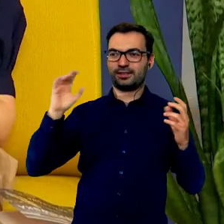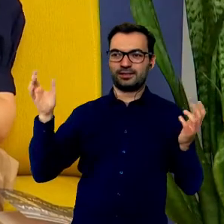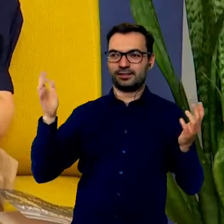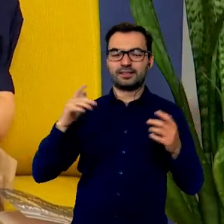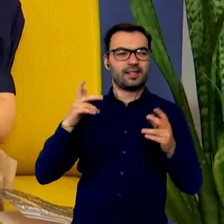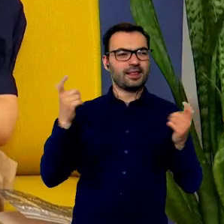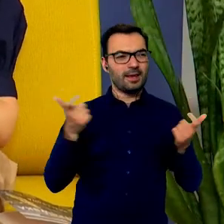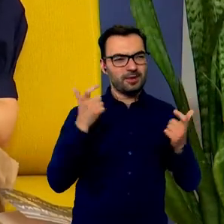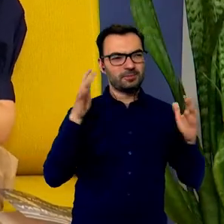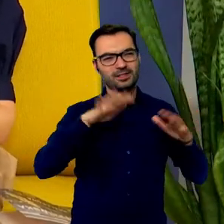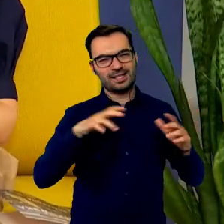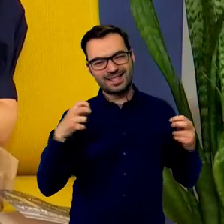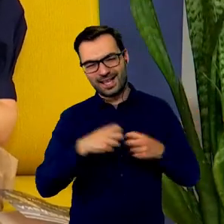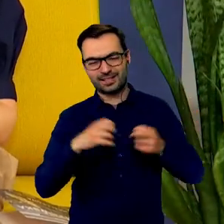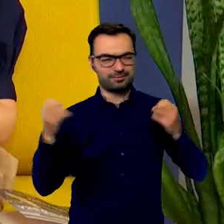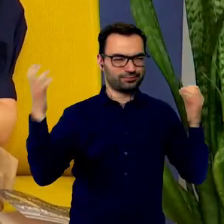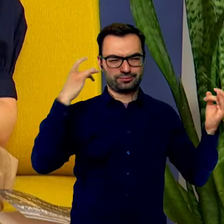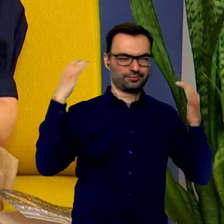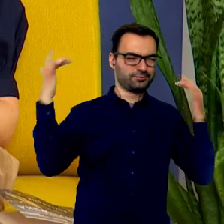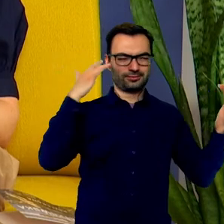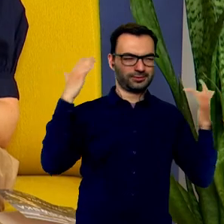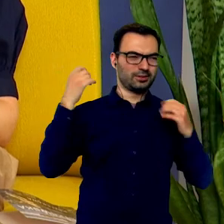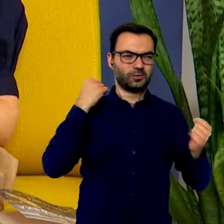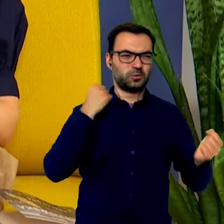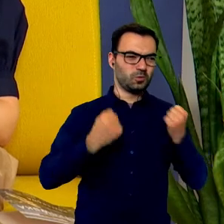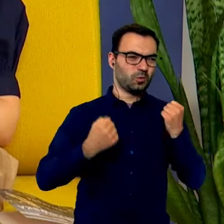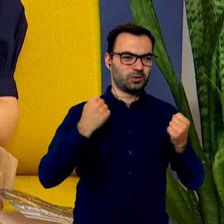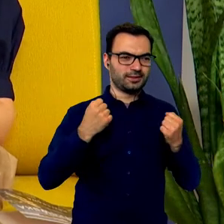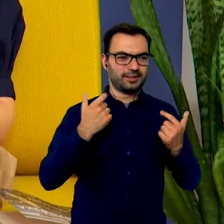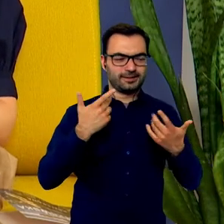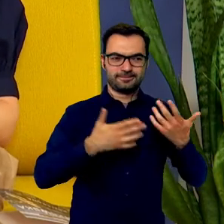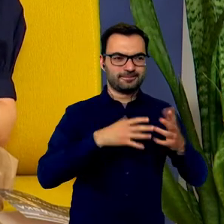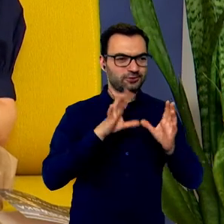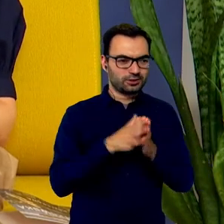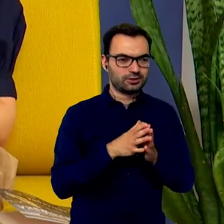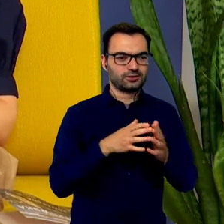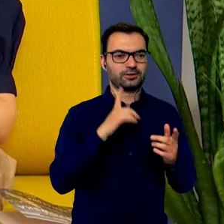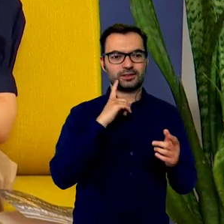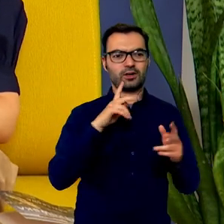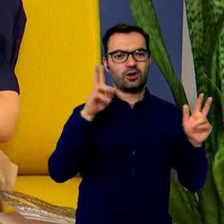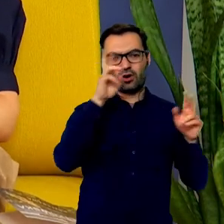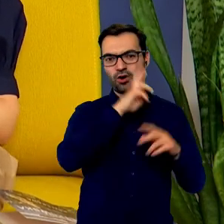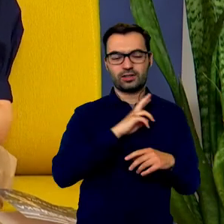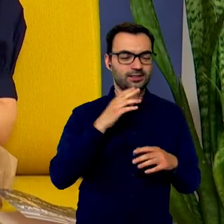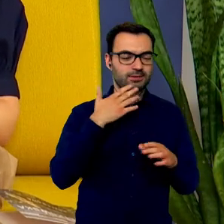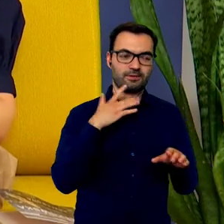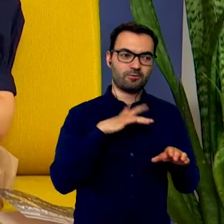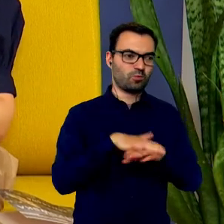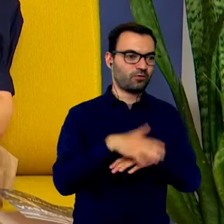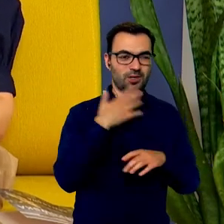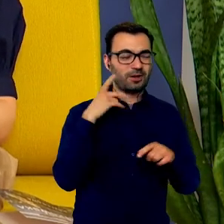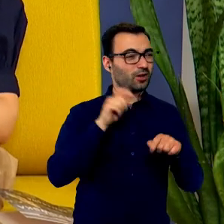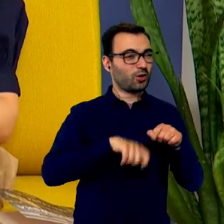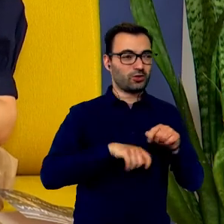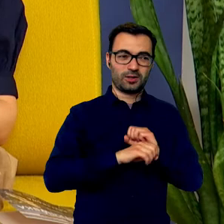groźna jest ta przestrzeń internetu, jak trudne jest to, co ich tam spotyka i jak bardzo rodzice nie mają na to wpływu i kontroli,